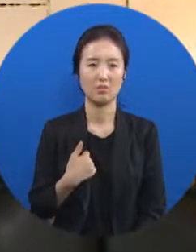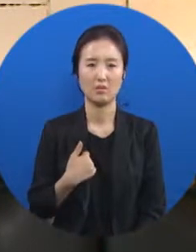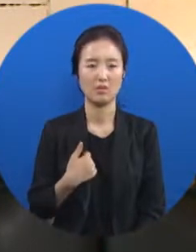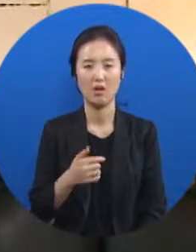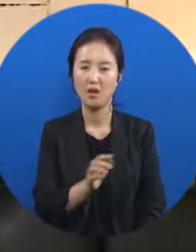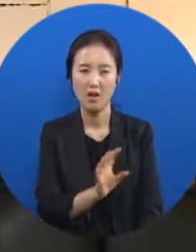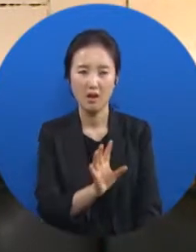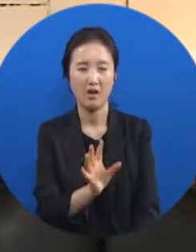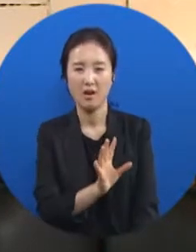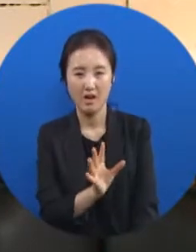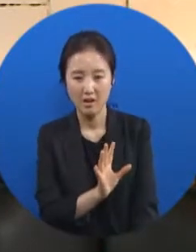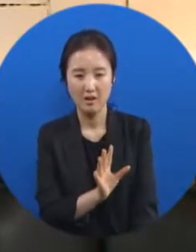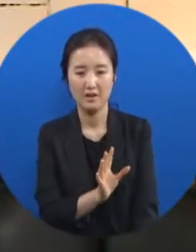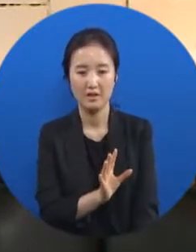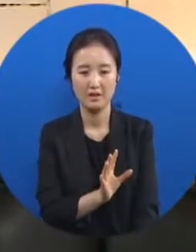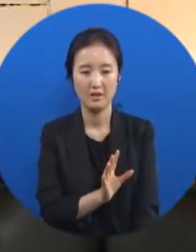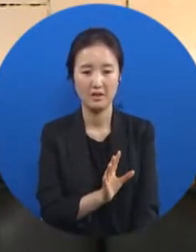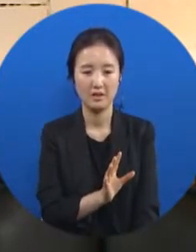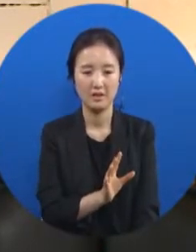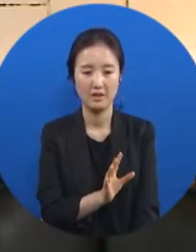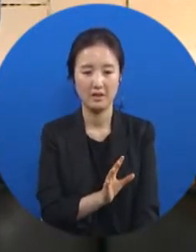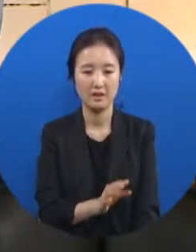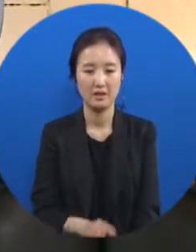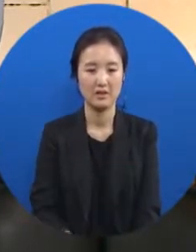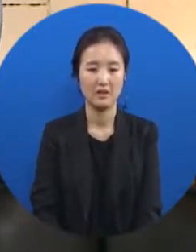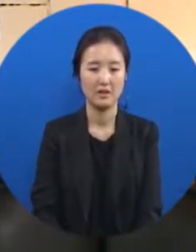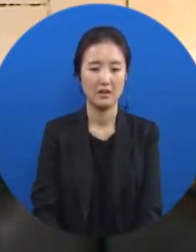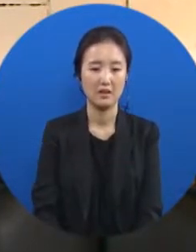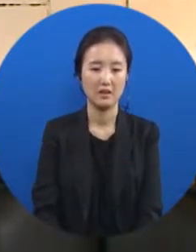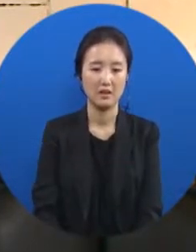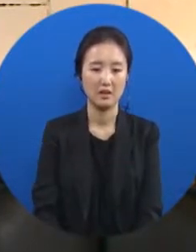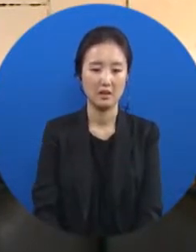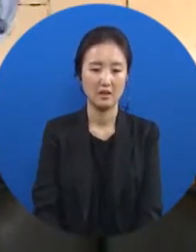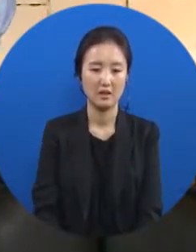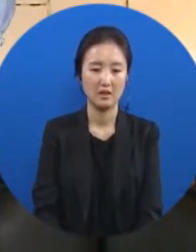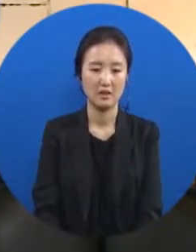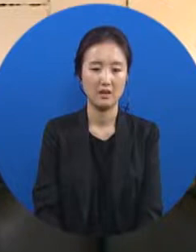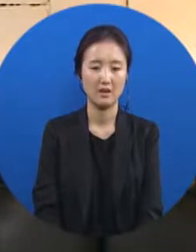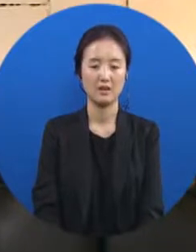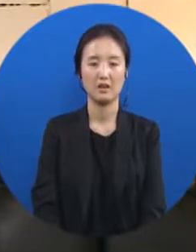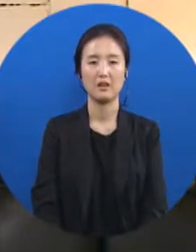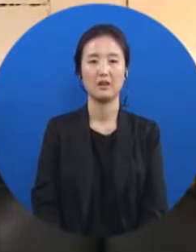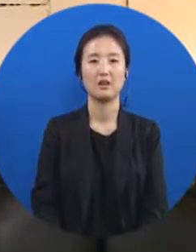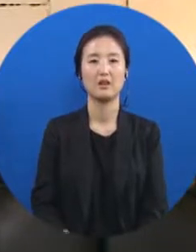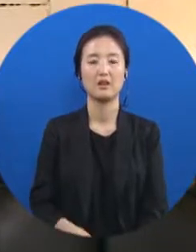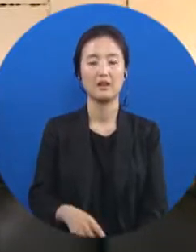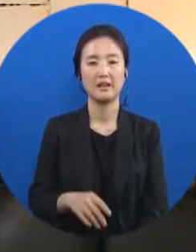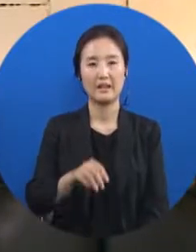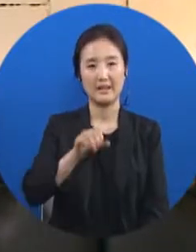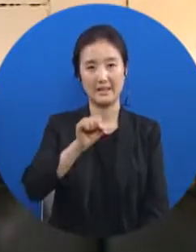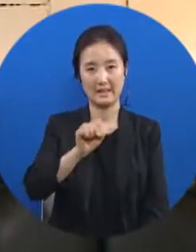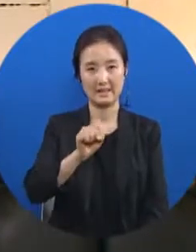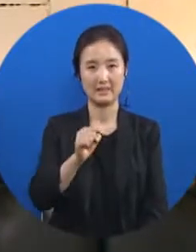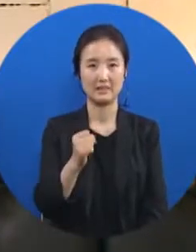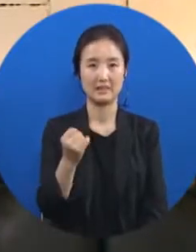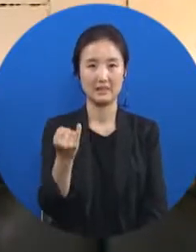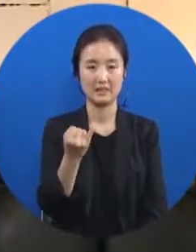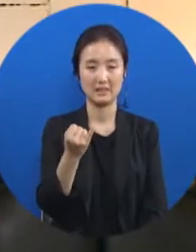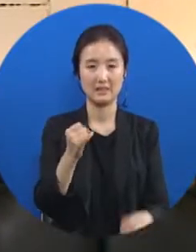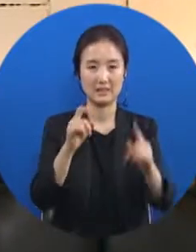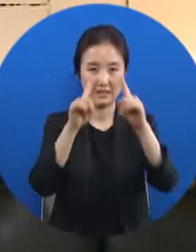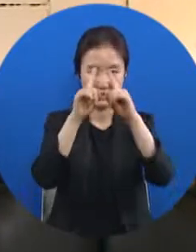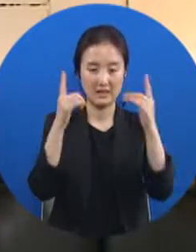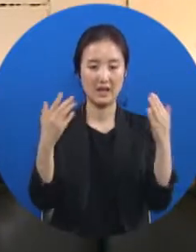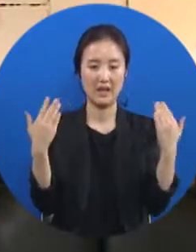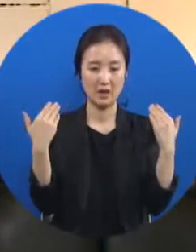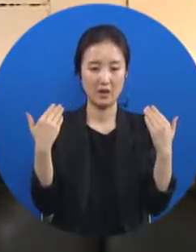계속 못하겠습니다. 그랬더니, 이제 S여대에 그 제 후배가 있어요.